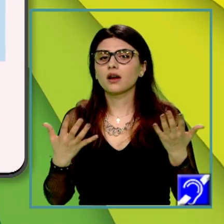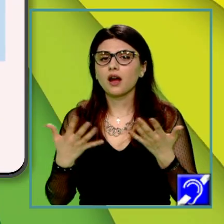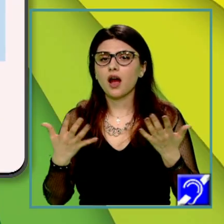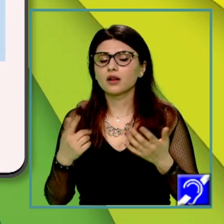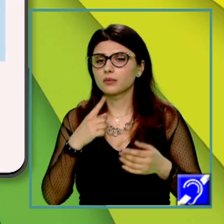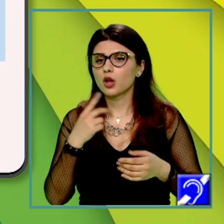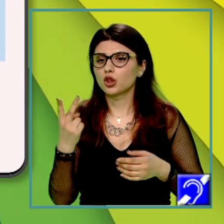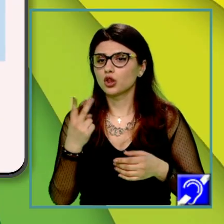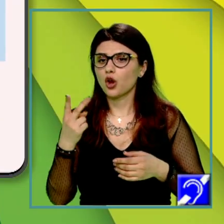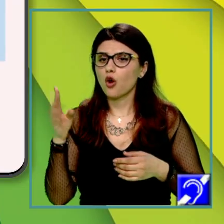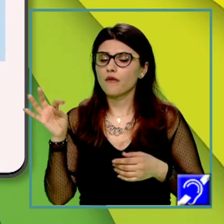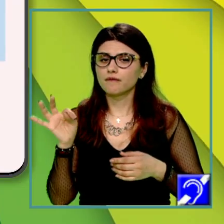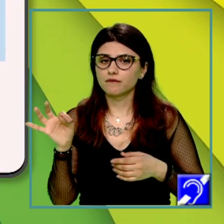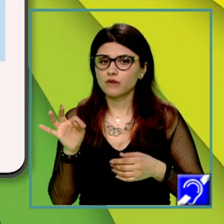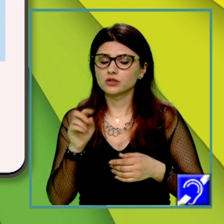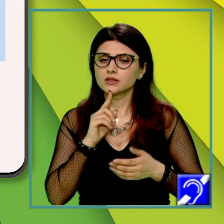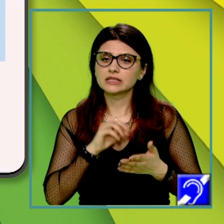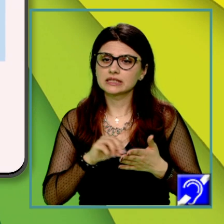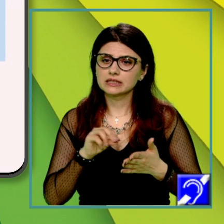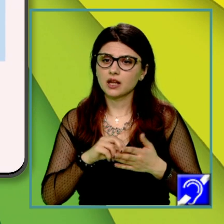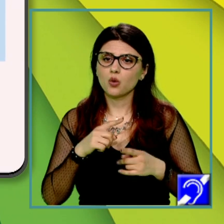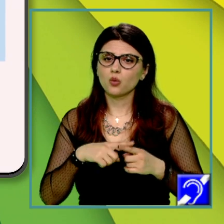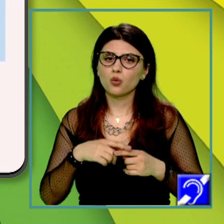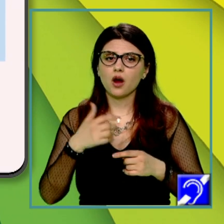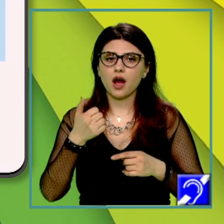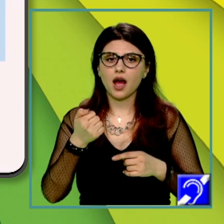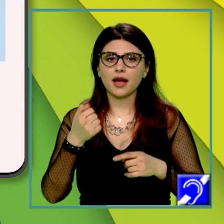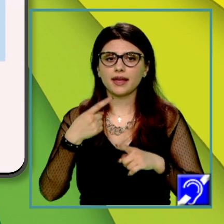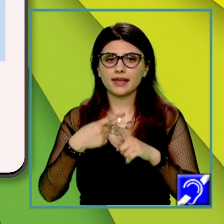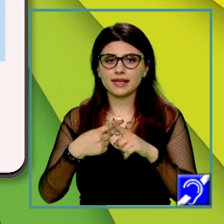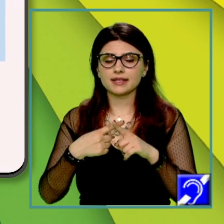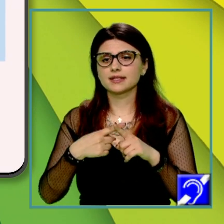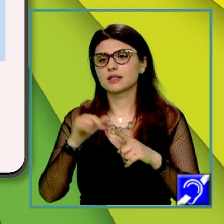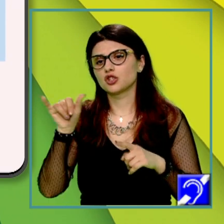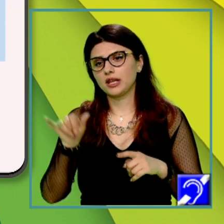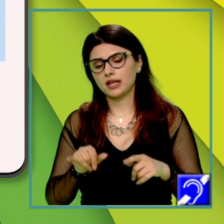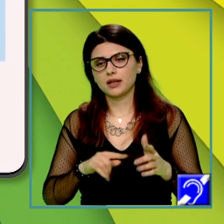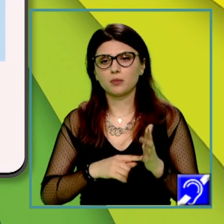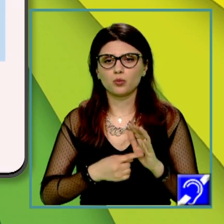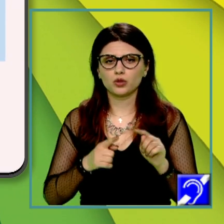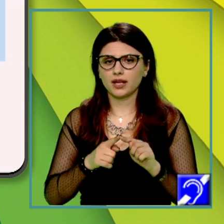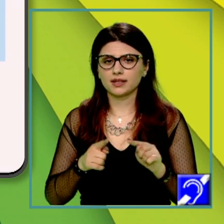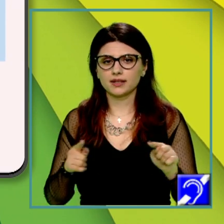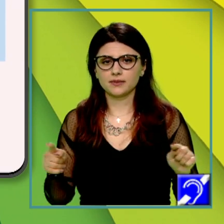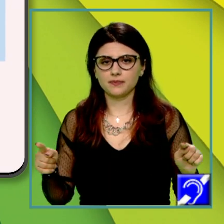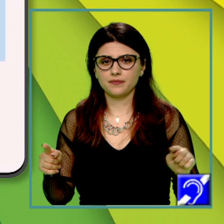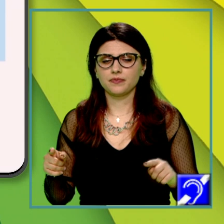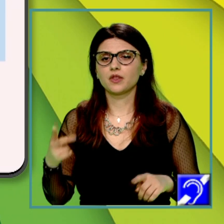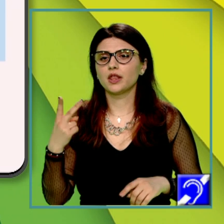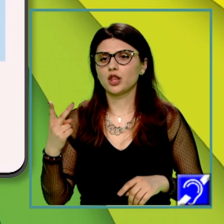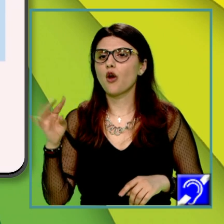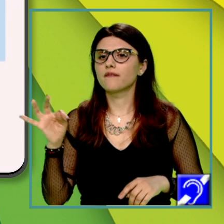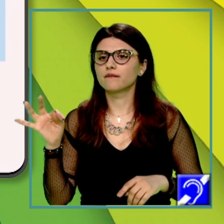două funcții vomota cu a de coordonate x y punctul de intersecție a graficelor două funcții